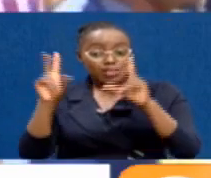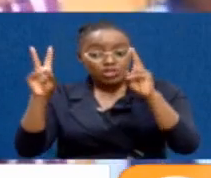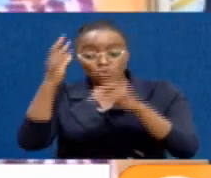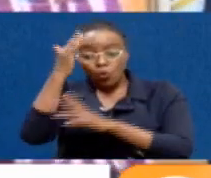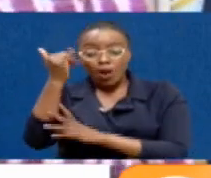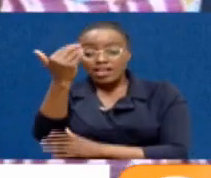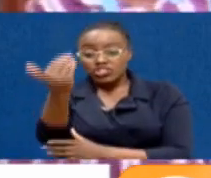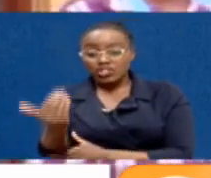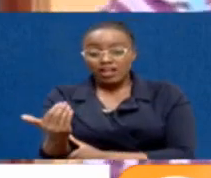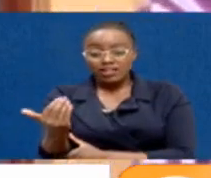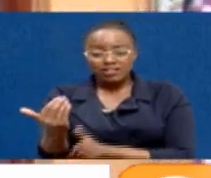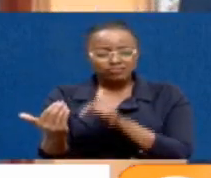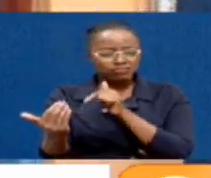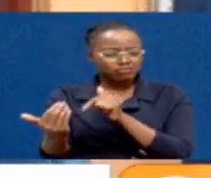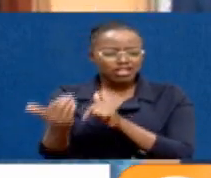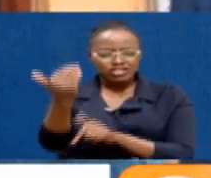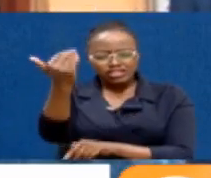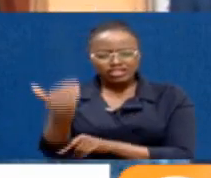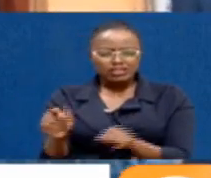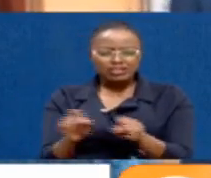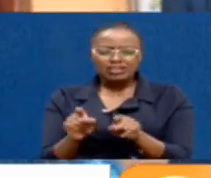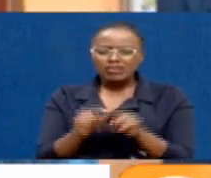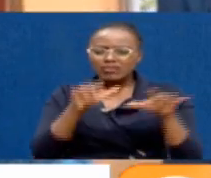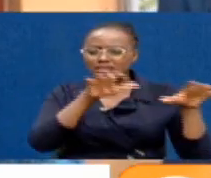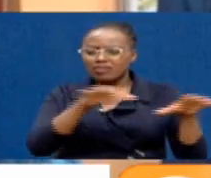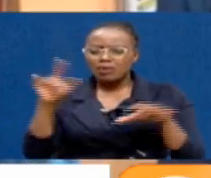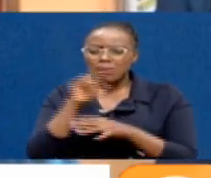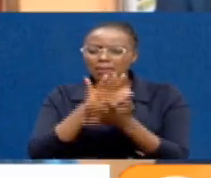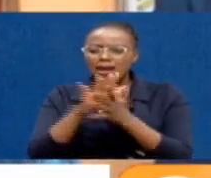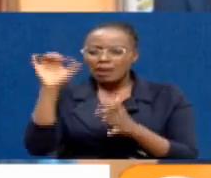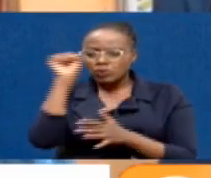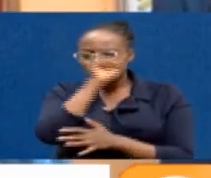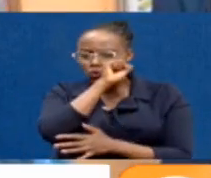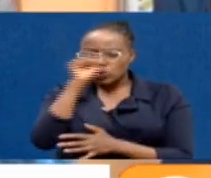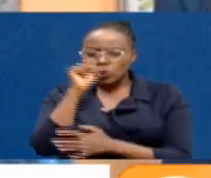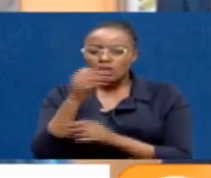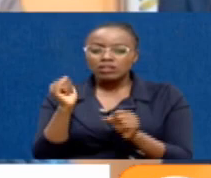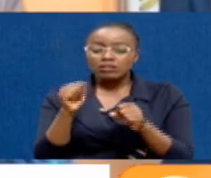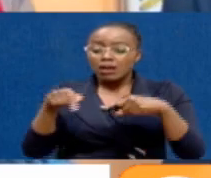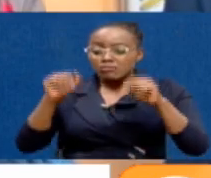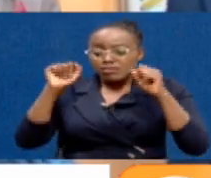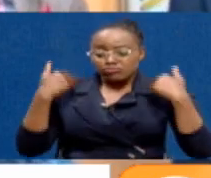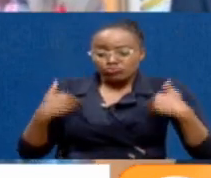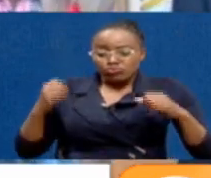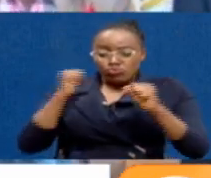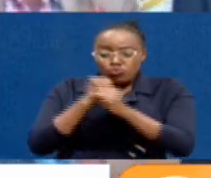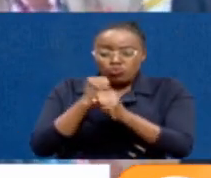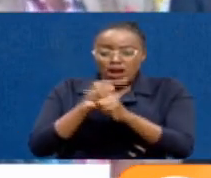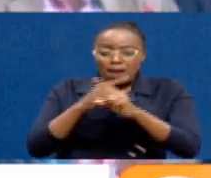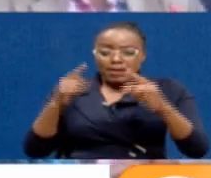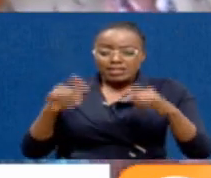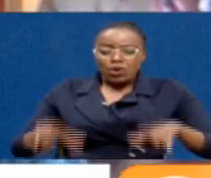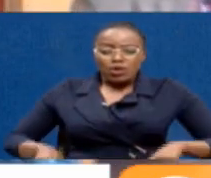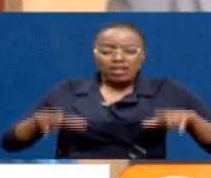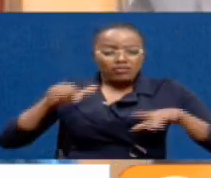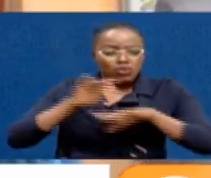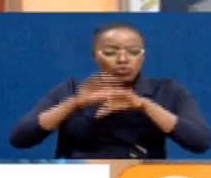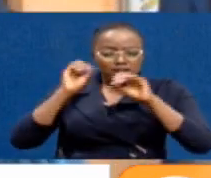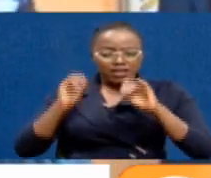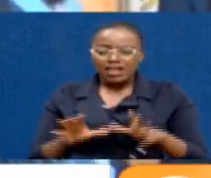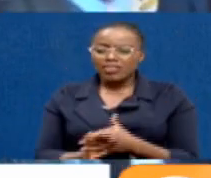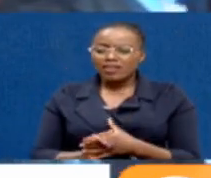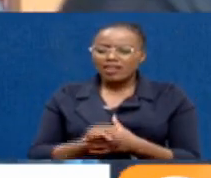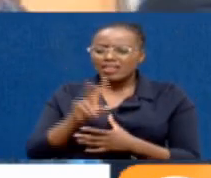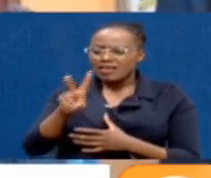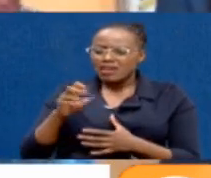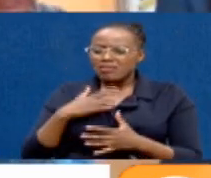sababu mtoto wangu ako class 7, mtoto amekuwa chokora, nilikuwa naweza kujitafutia. Na hii si maisha, passport